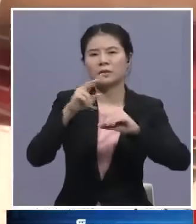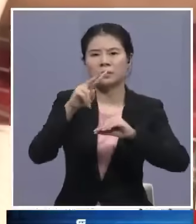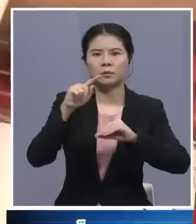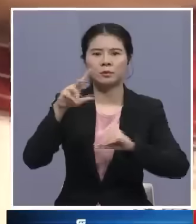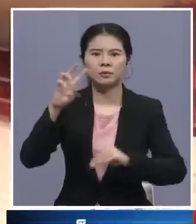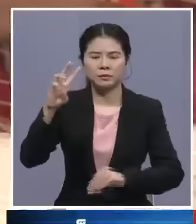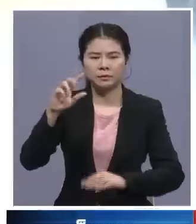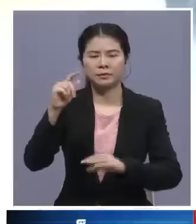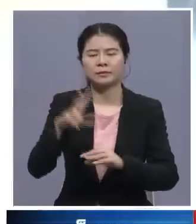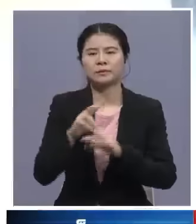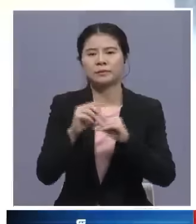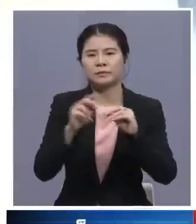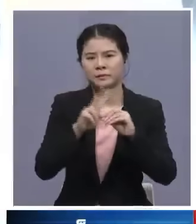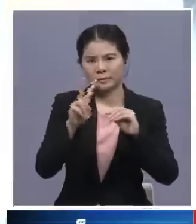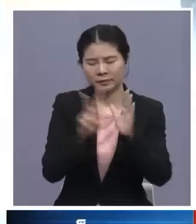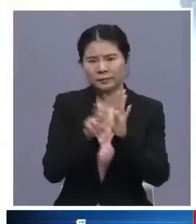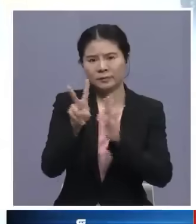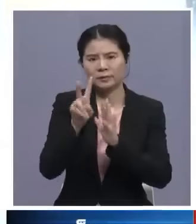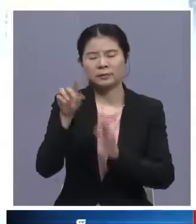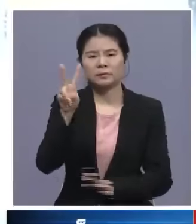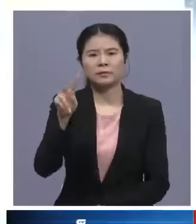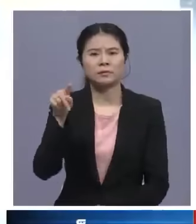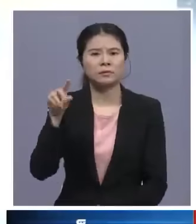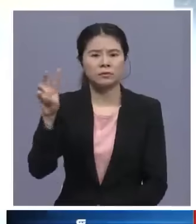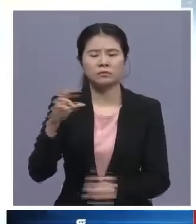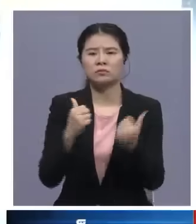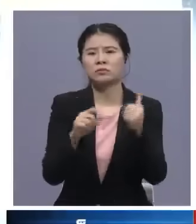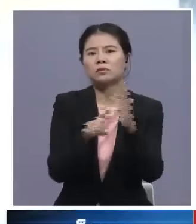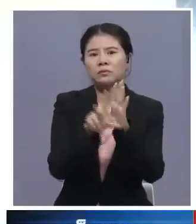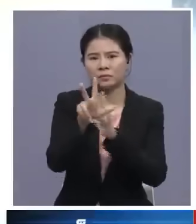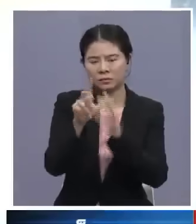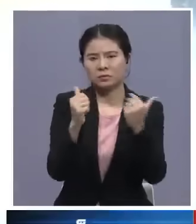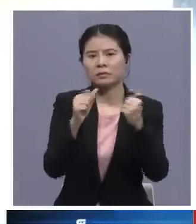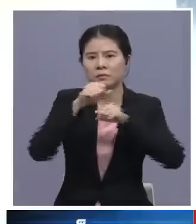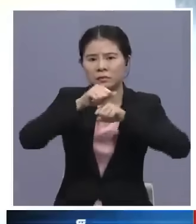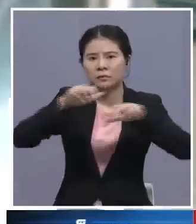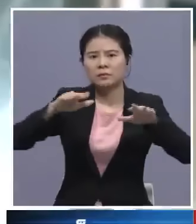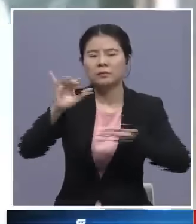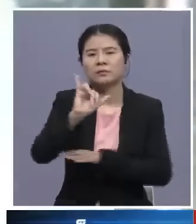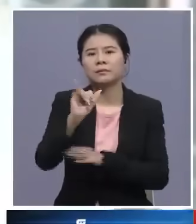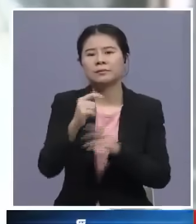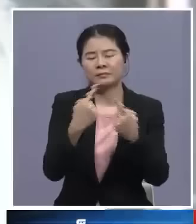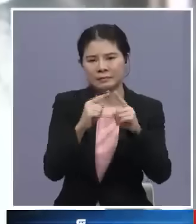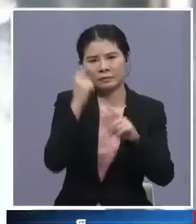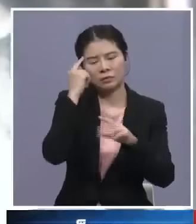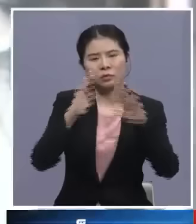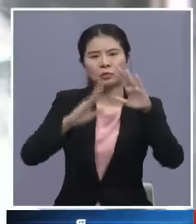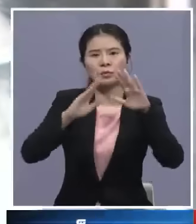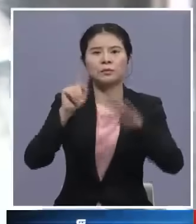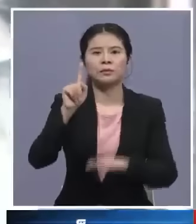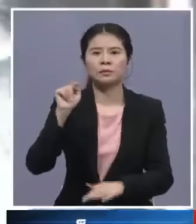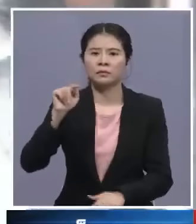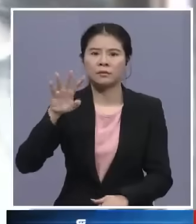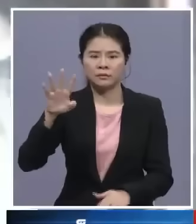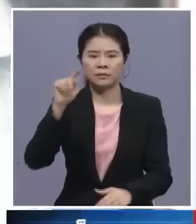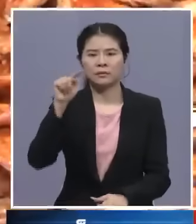โตเพียง 1.8%ไตรมาส 3ซึ่งยังไม่มีการประกาศออกมาดรชาติชายเนี่ยก็คาดการณ์ว่าจะเติบโต 1.4%ดังนั้นมัน